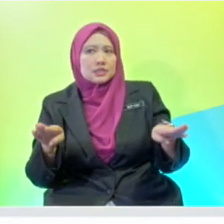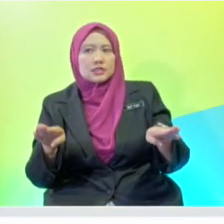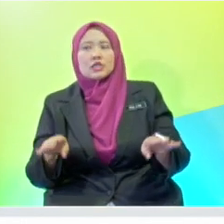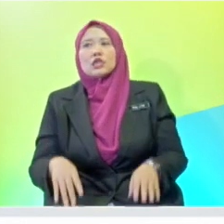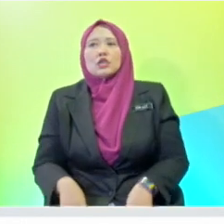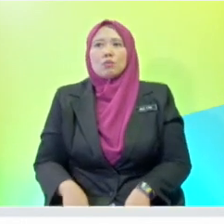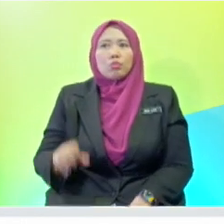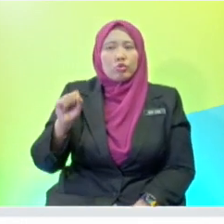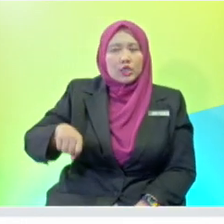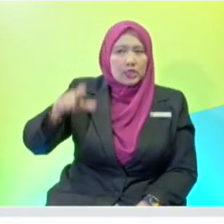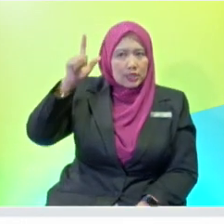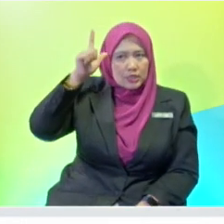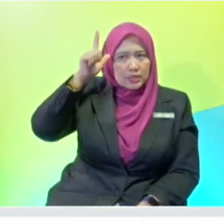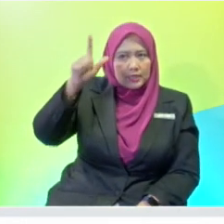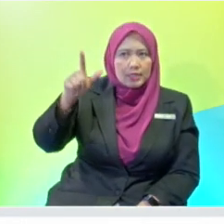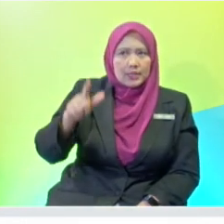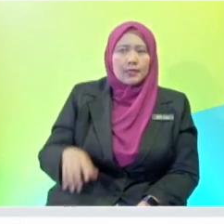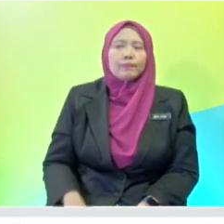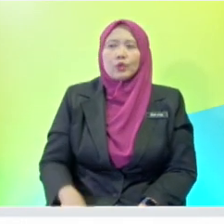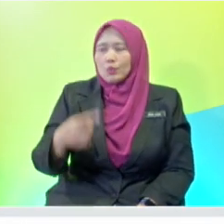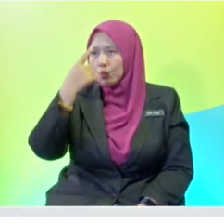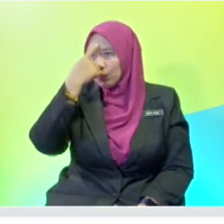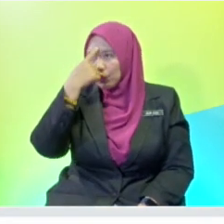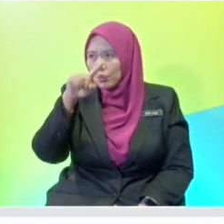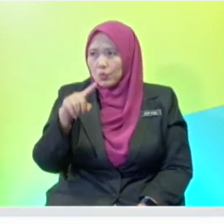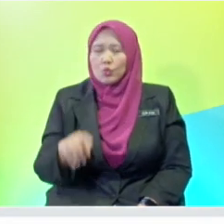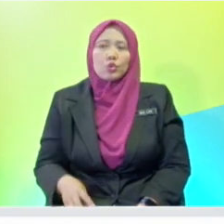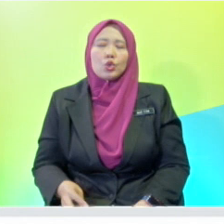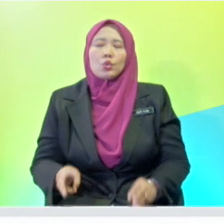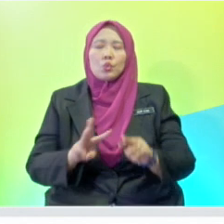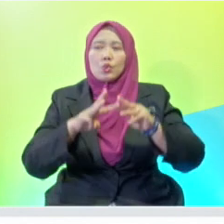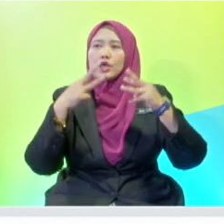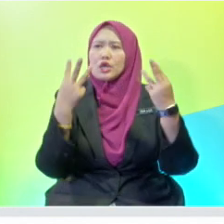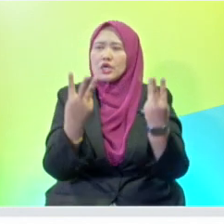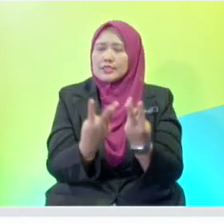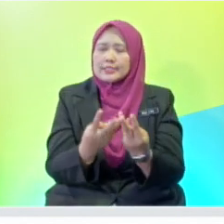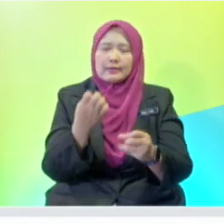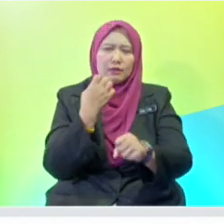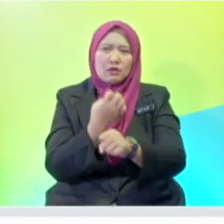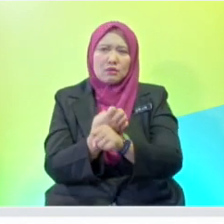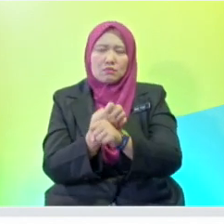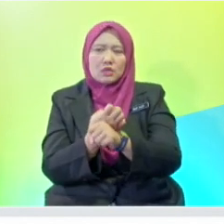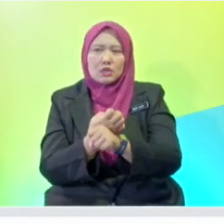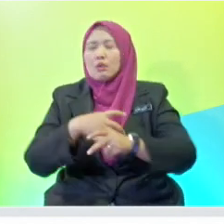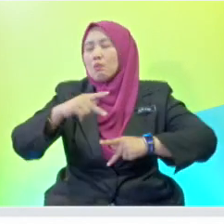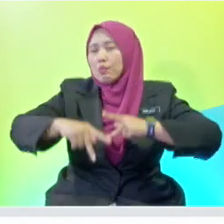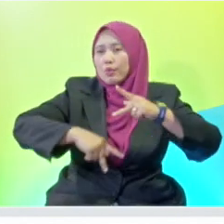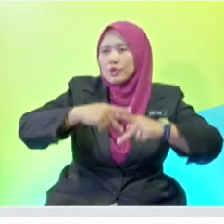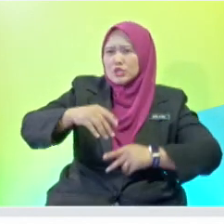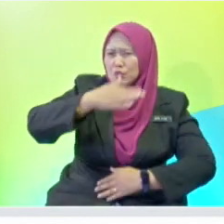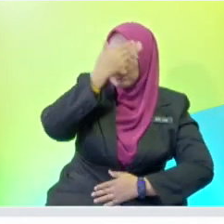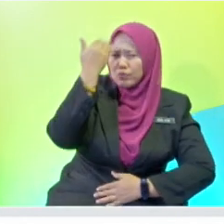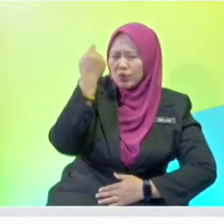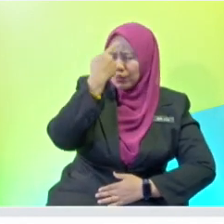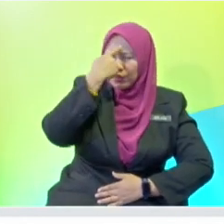kecenderungan warga emas untuk mengalami proses Lupus dalam menjalankan acti harian ya